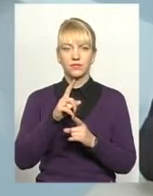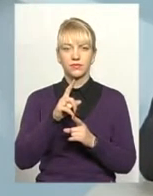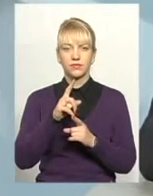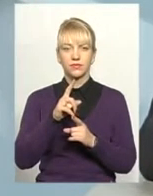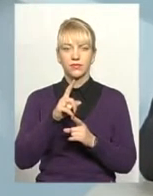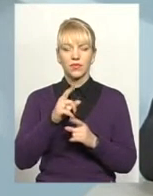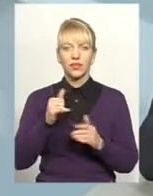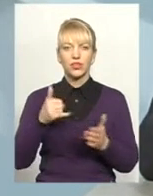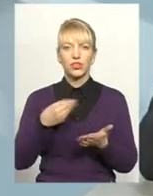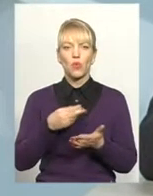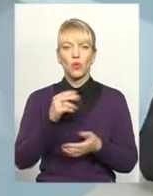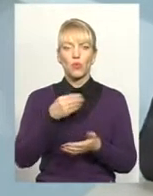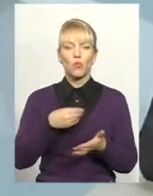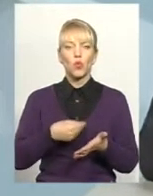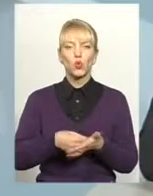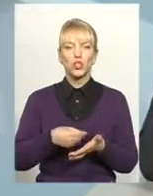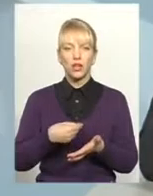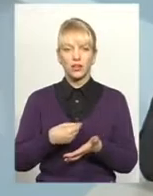Із бюджету